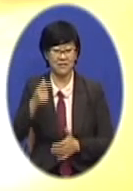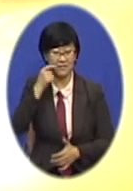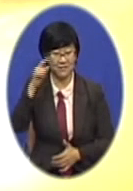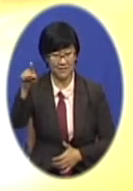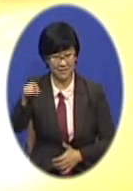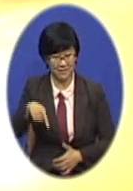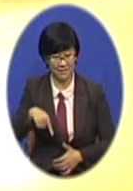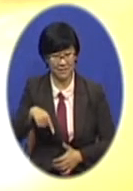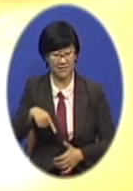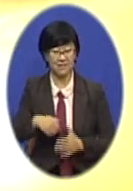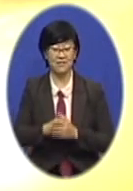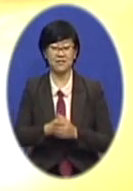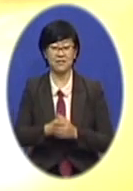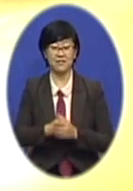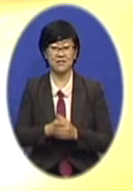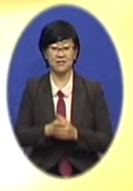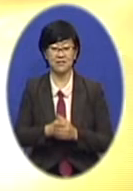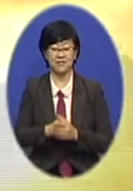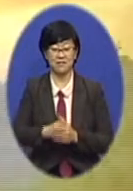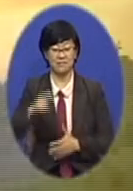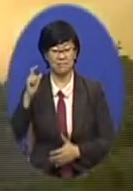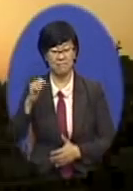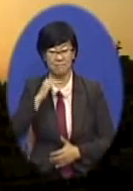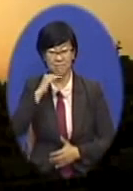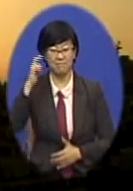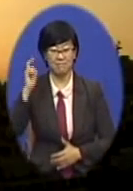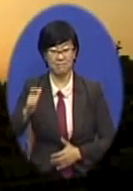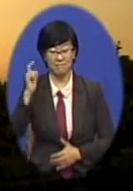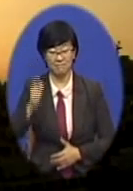못 오는 건지 오